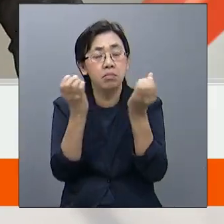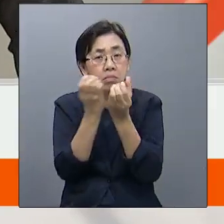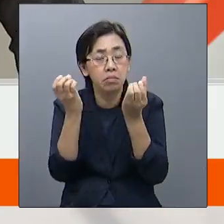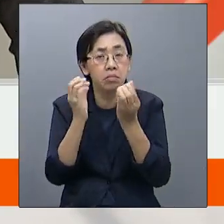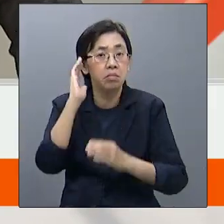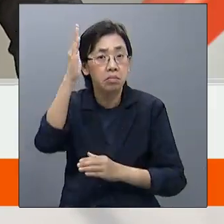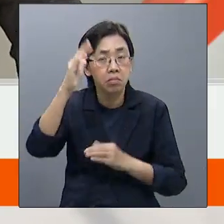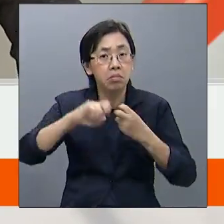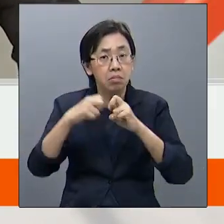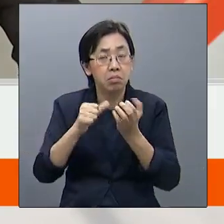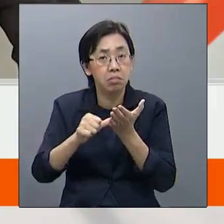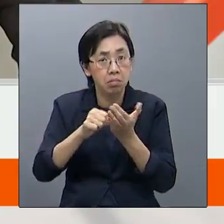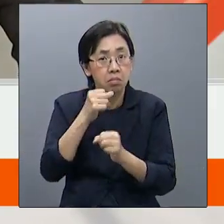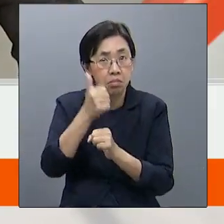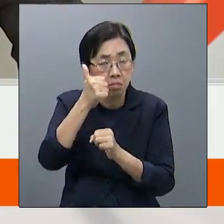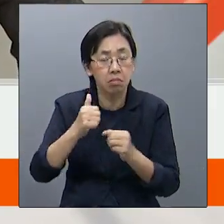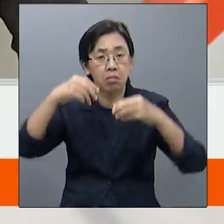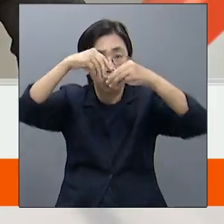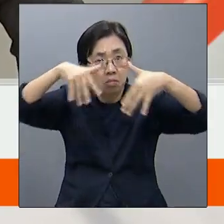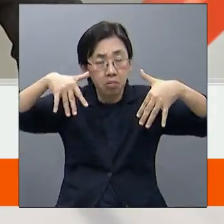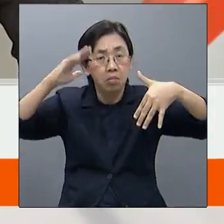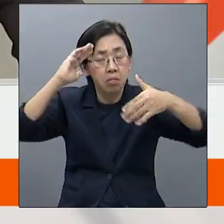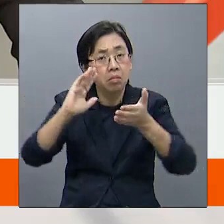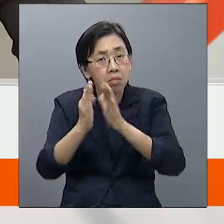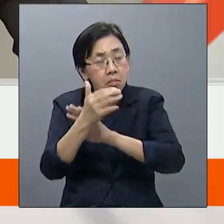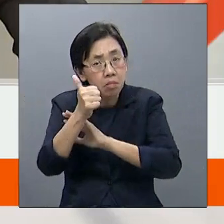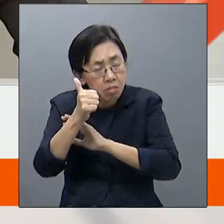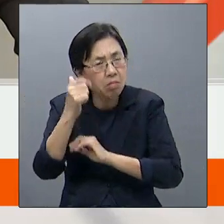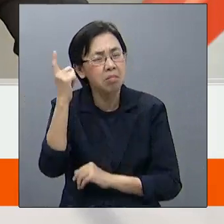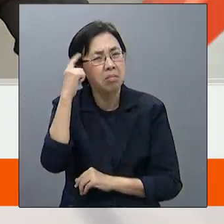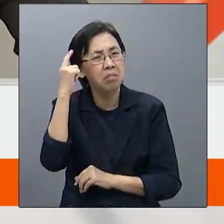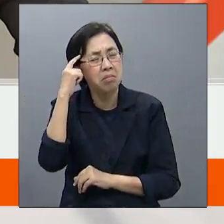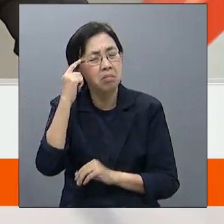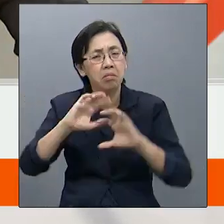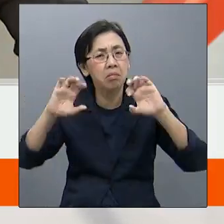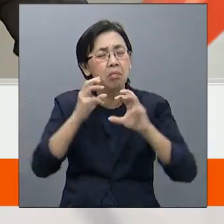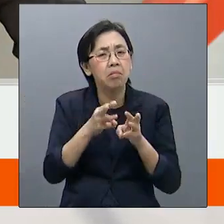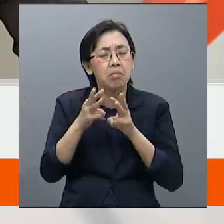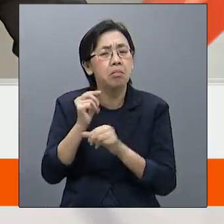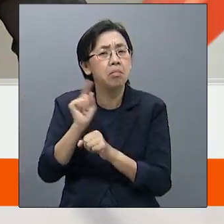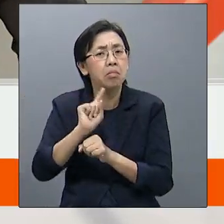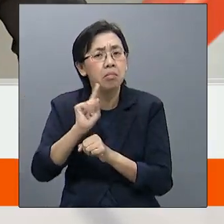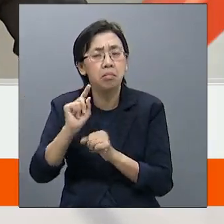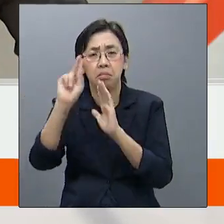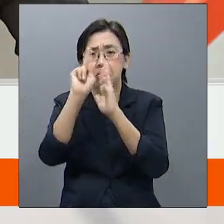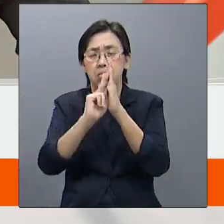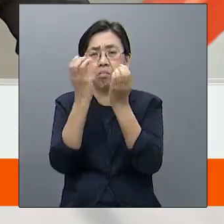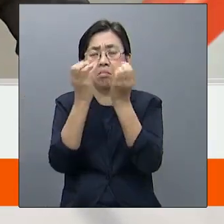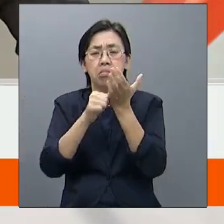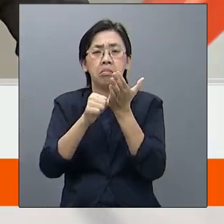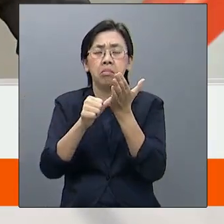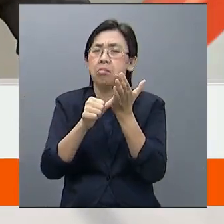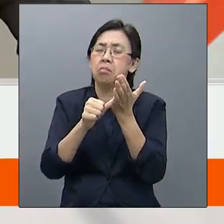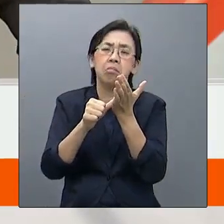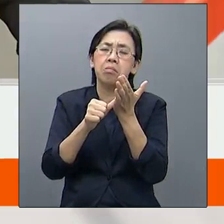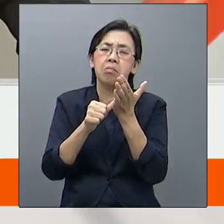ทางออกที่ทำไมสูการปรับครงสรางได้อาจารคิดว่ารัฒบาลควรจะเลือกทำอย่างไรเพราะว่าการแ้ไขรัฐธรรนุณก็รจะเปนเรื่อง